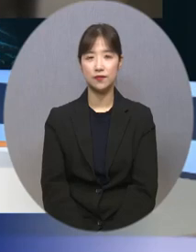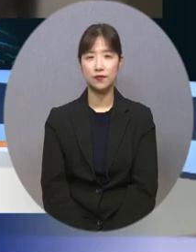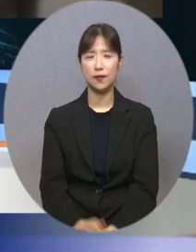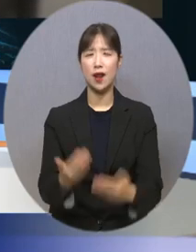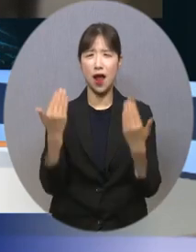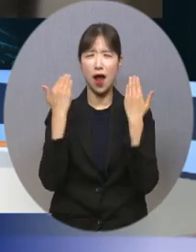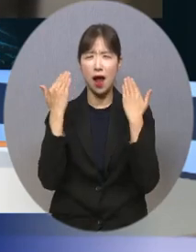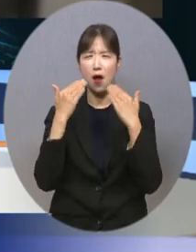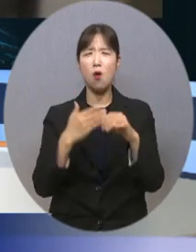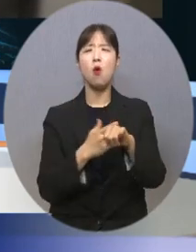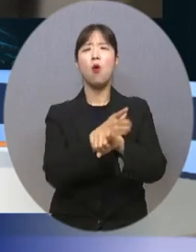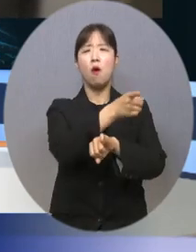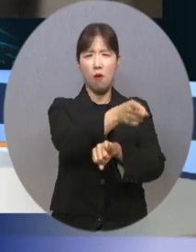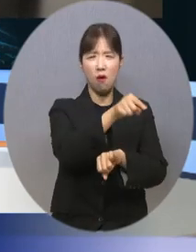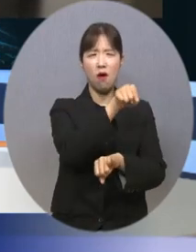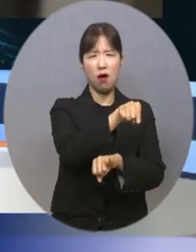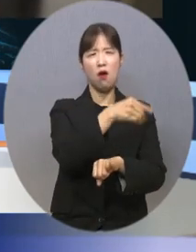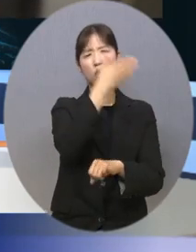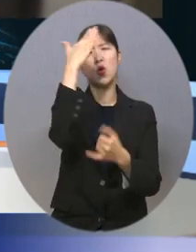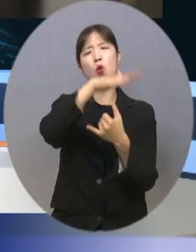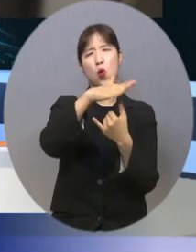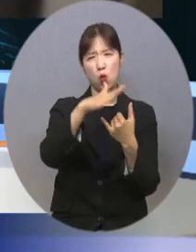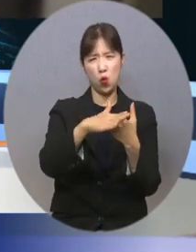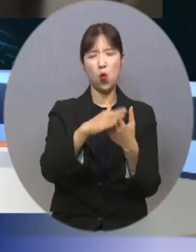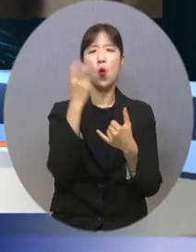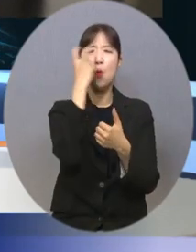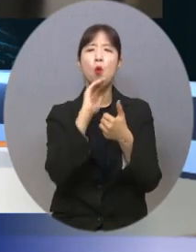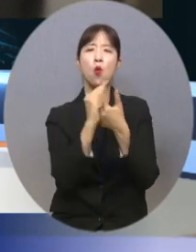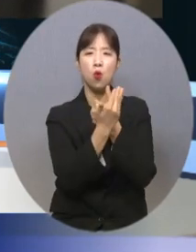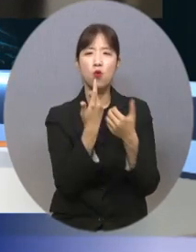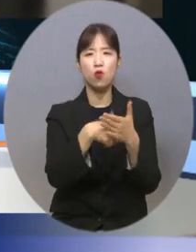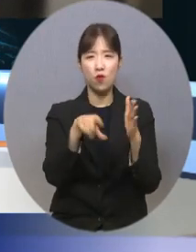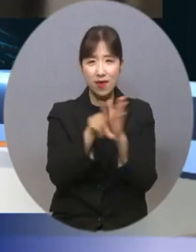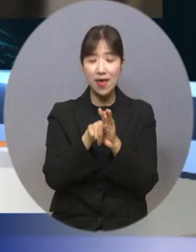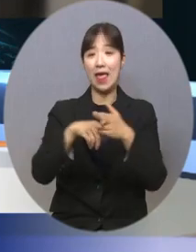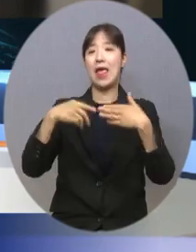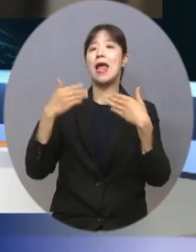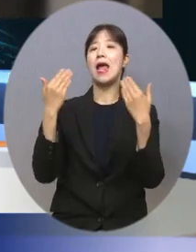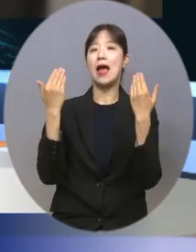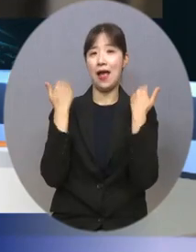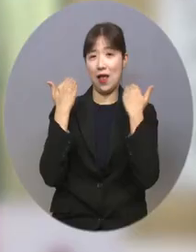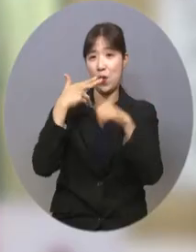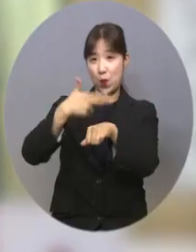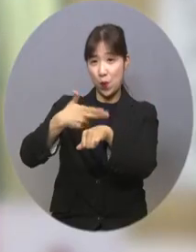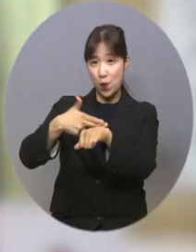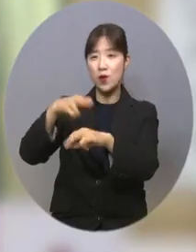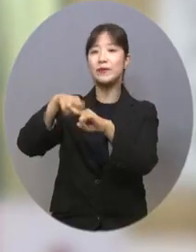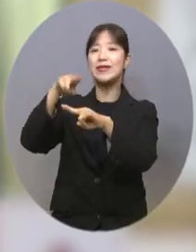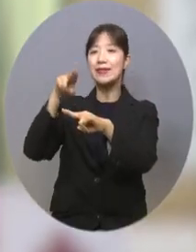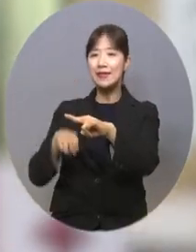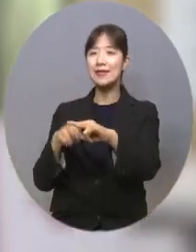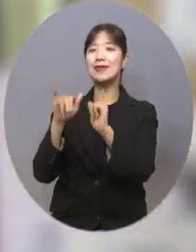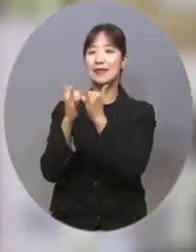학교 밖 청소년들을 보호하기 위해 퇴직 교사들이 발벗고 나섰습니다.